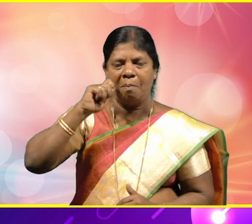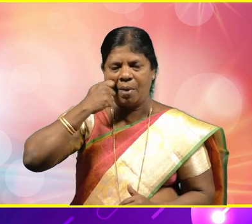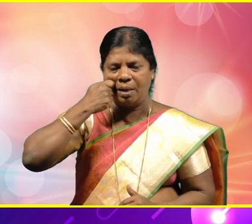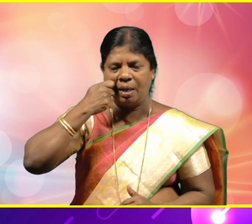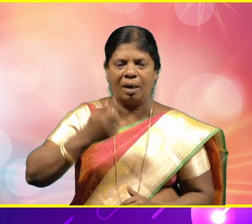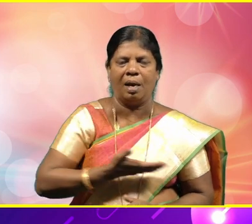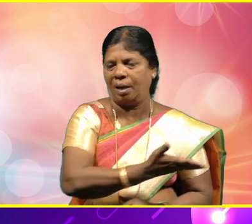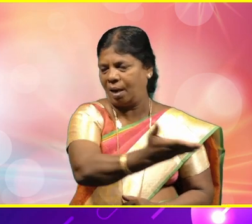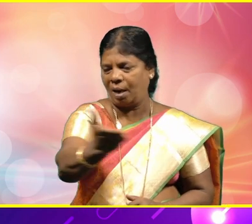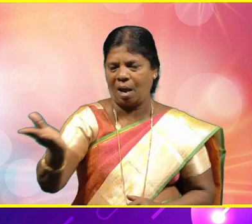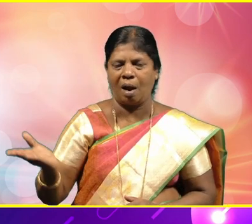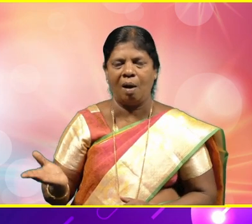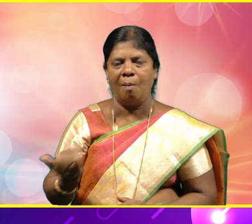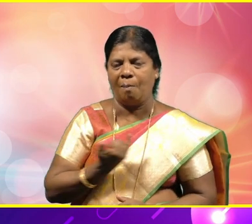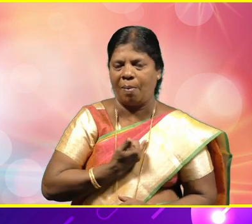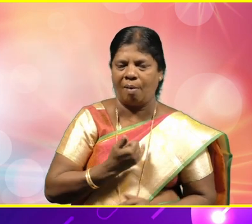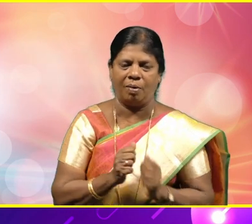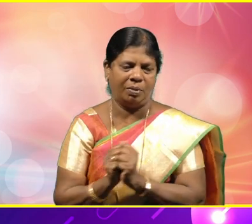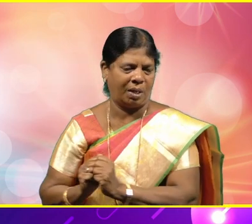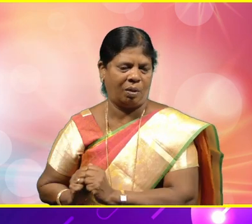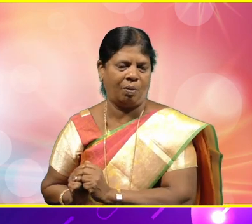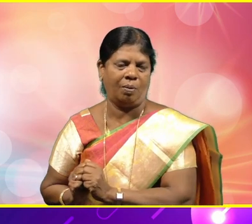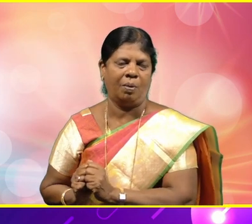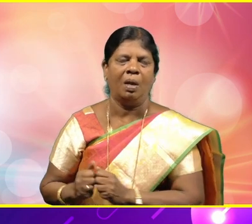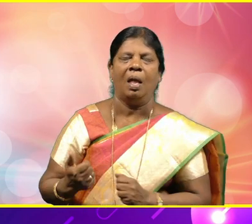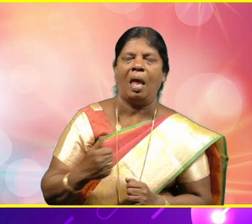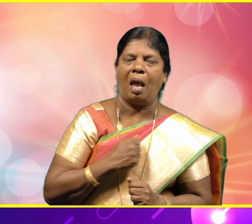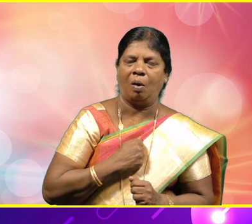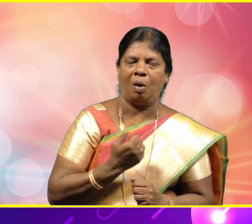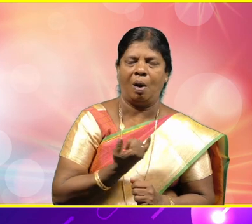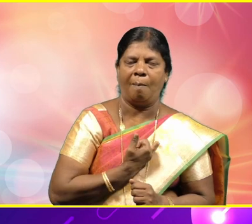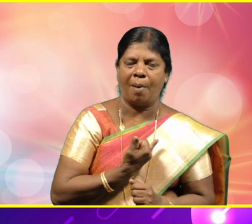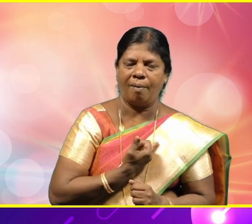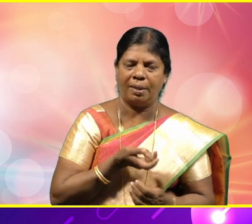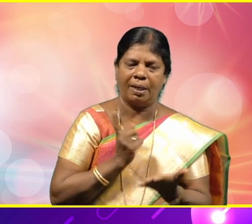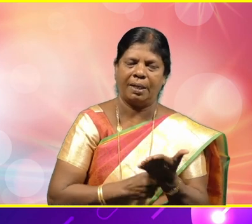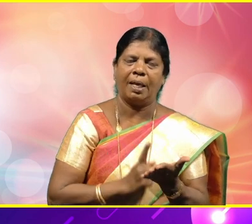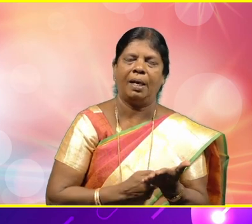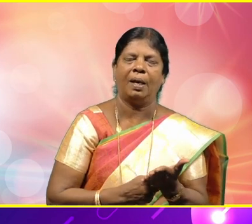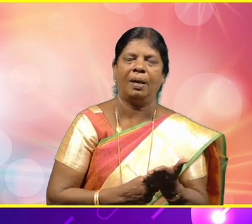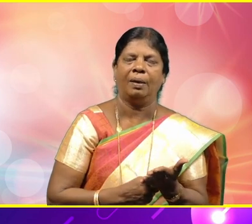மனிதர்களாகிய நாங்கள் பாவம் செய்தோம். எங்கள் பாவத்திற்கு தண்டனை